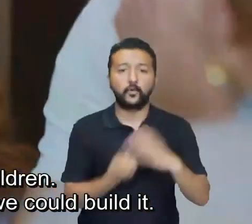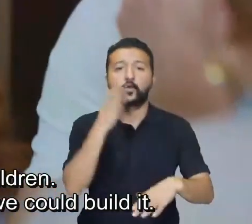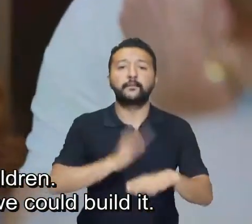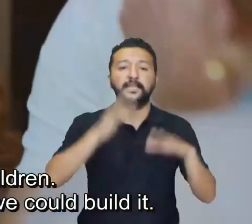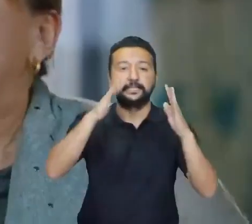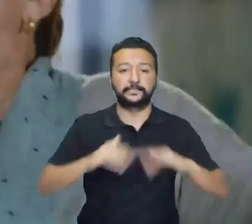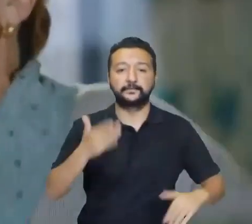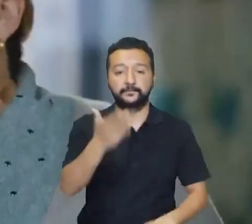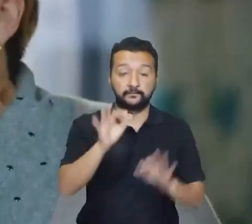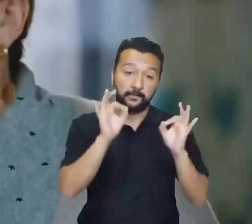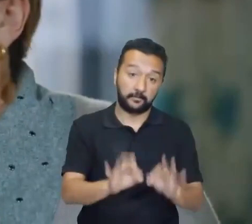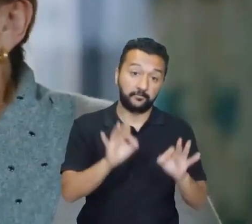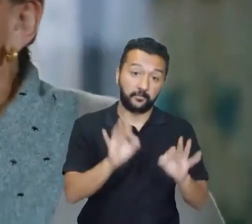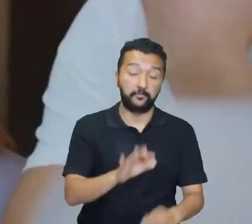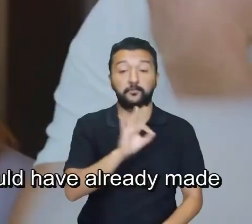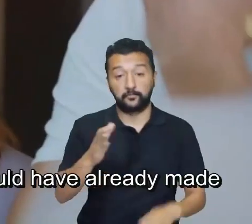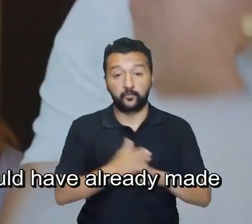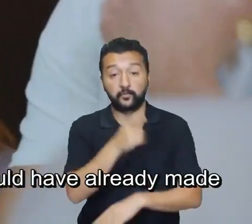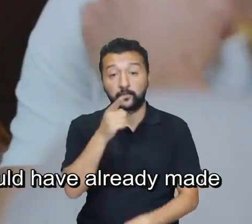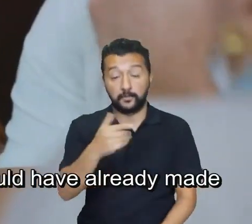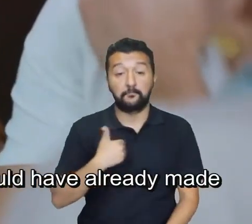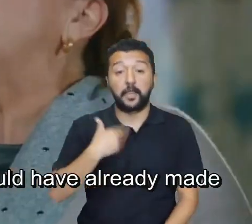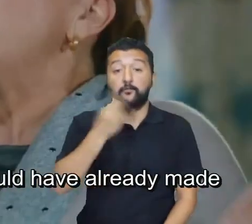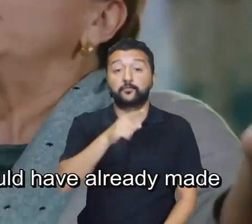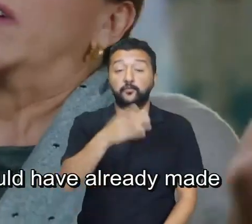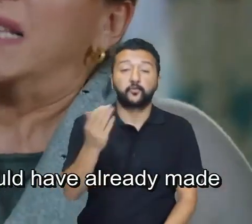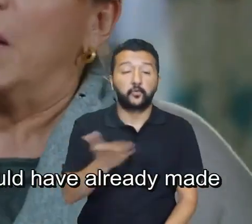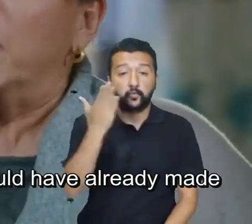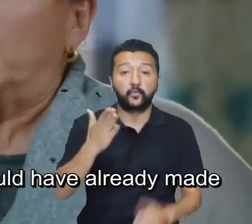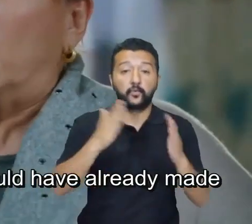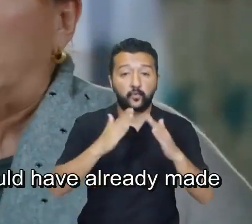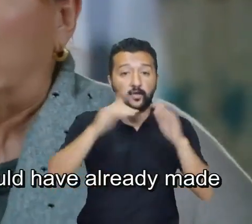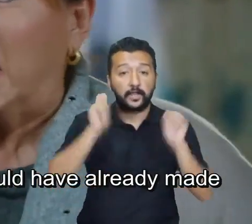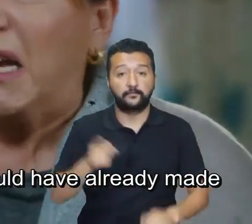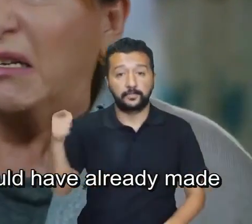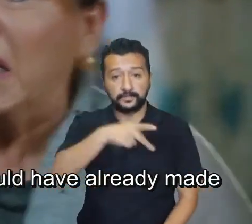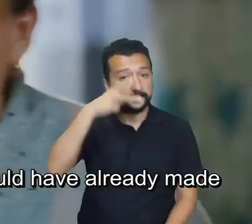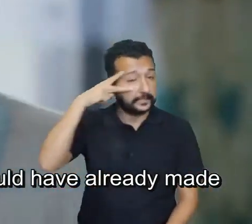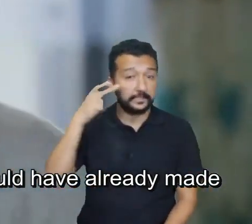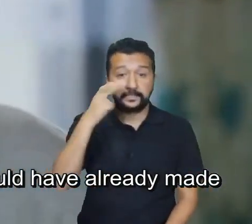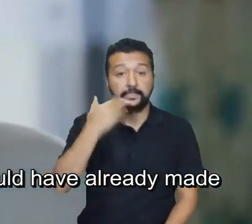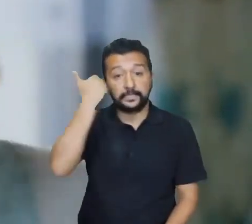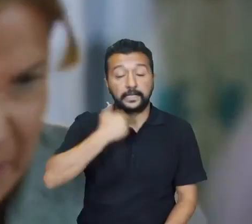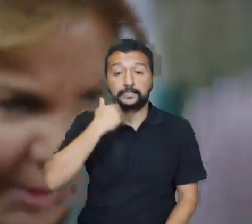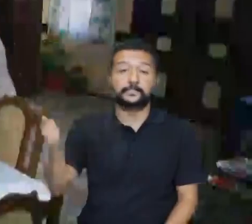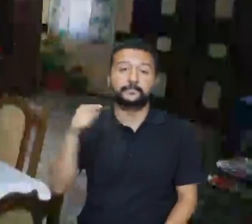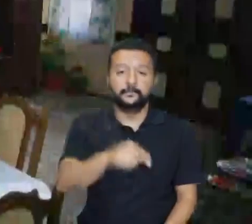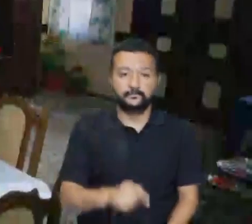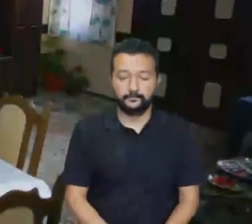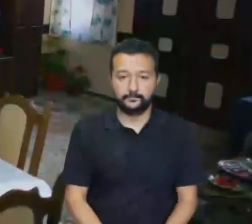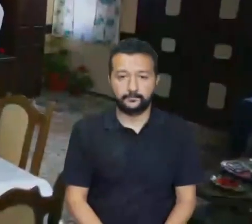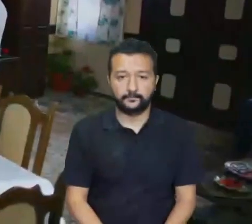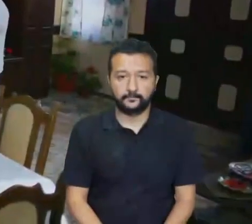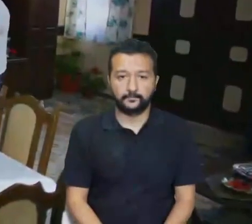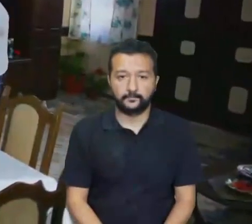kuramadan yıktınız. Tabii tabii. Ben olmasaydım çoktan yuvanı yapmıştı o sahtekar yalancı senin.